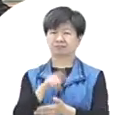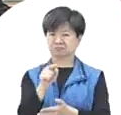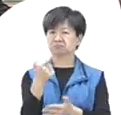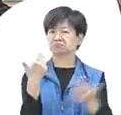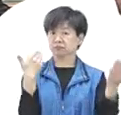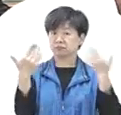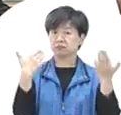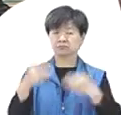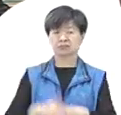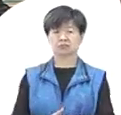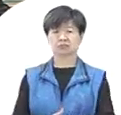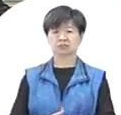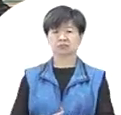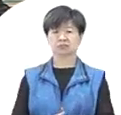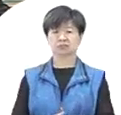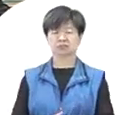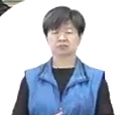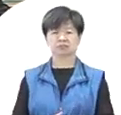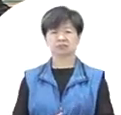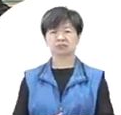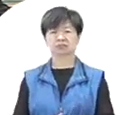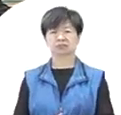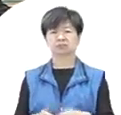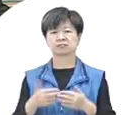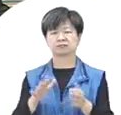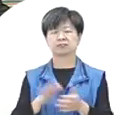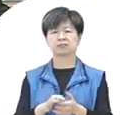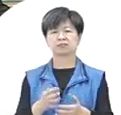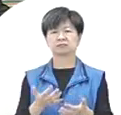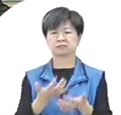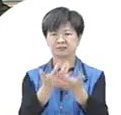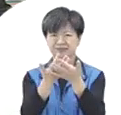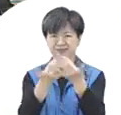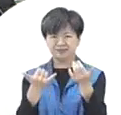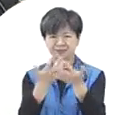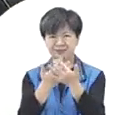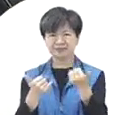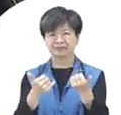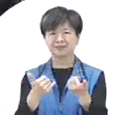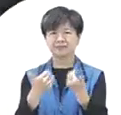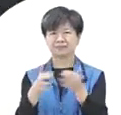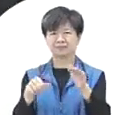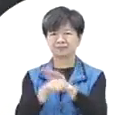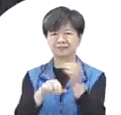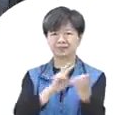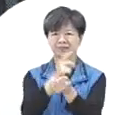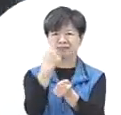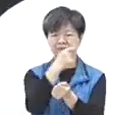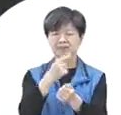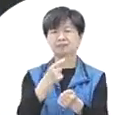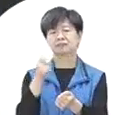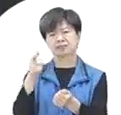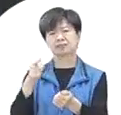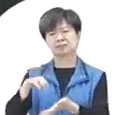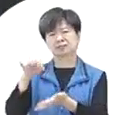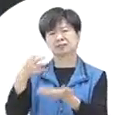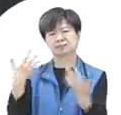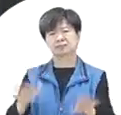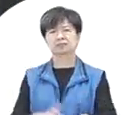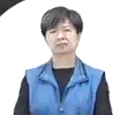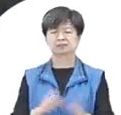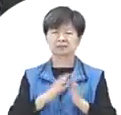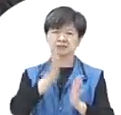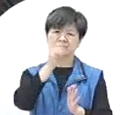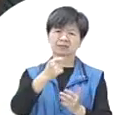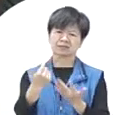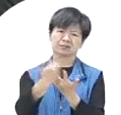事情，不需要让我一一点 名。所以议员也建议过学生不要到 是 不要到 林口特教学校，所以是不是 你也建议过吗？ 是不是请张明文局长不要